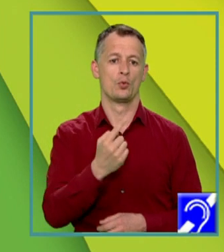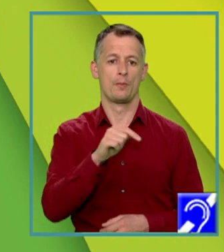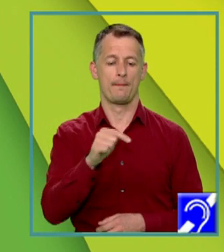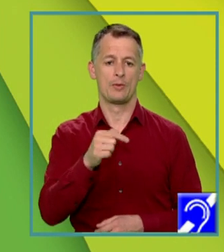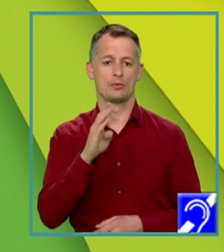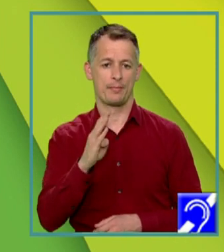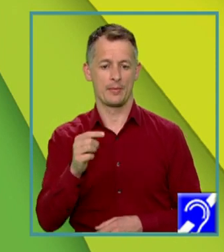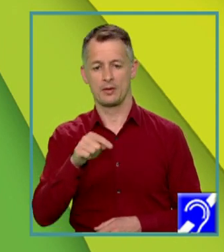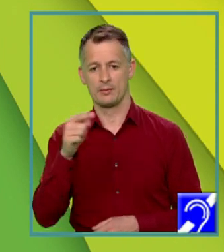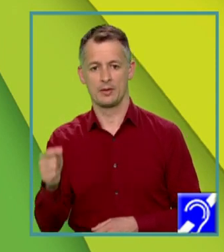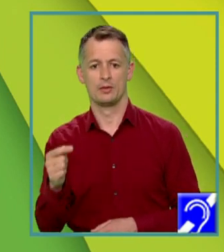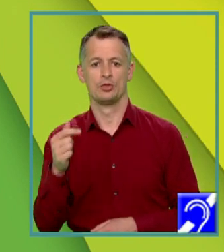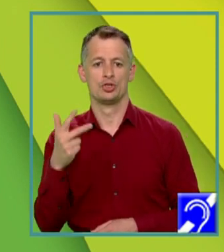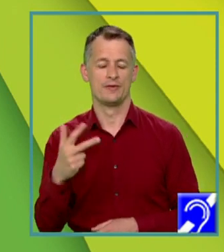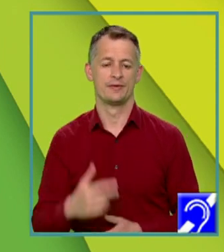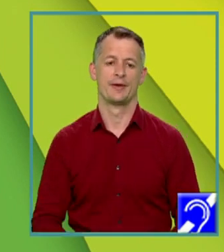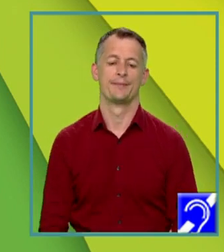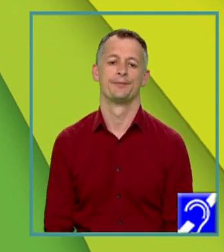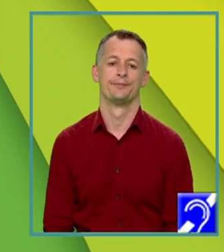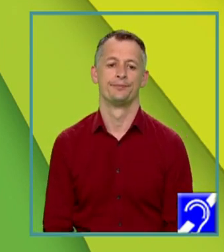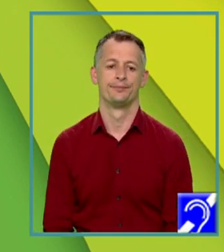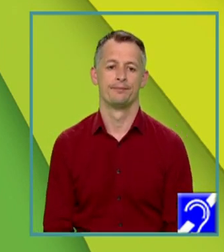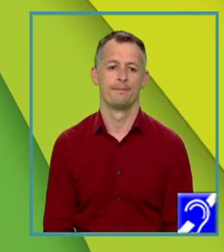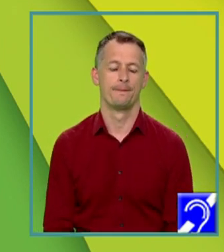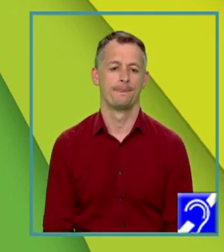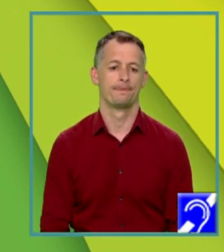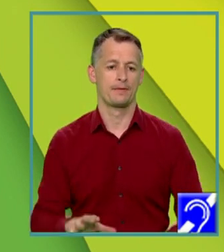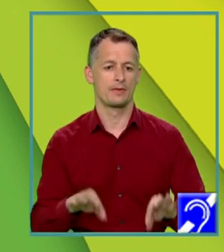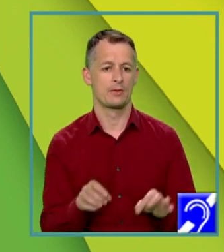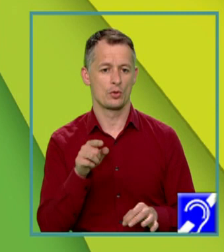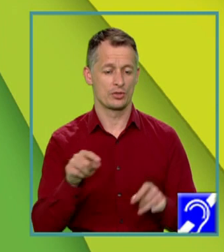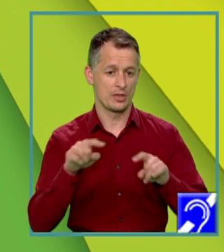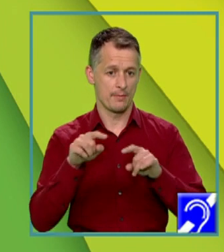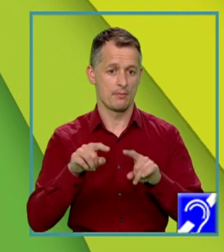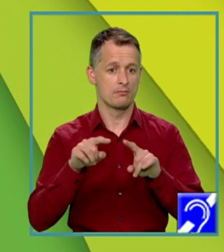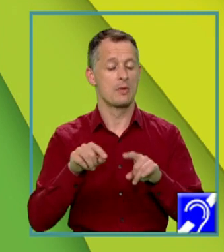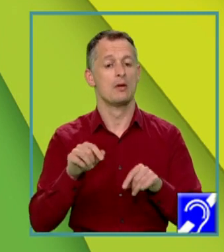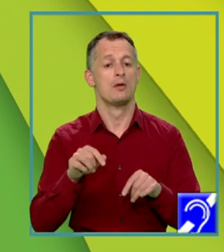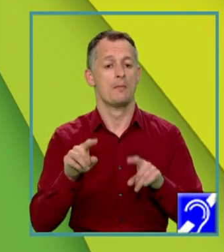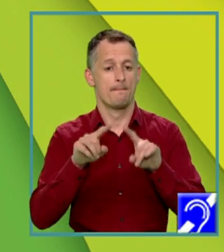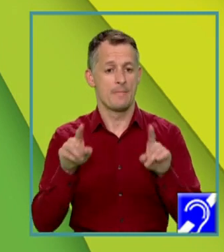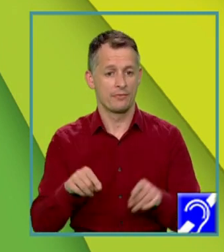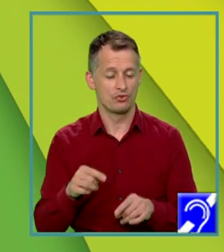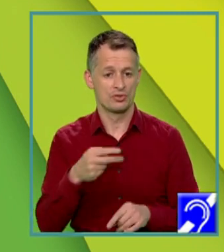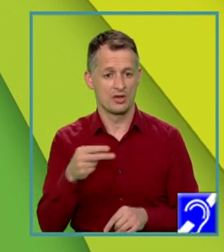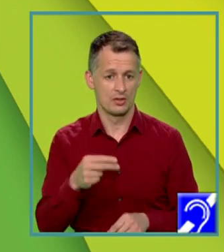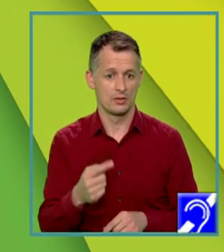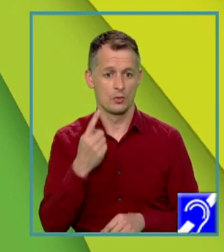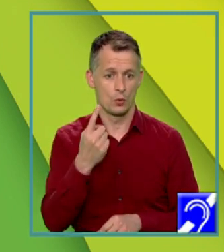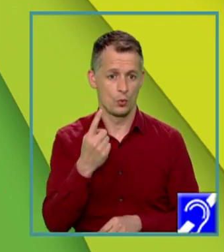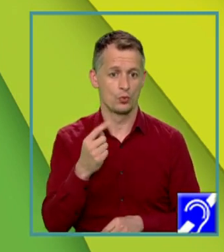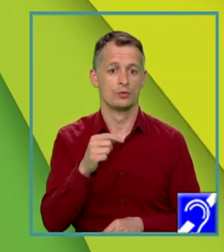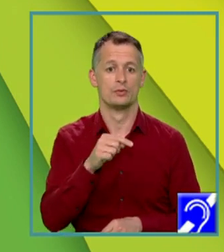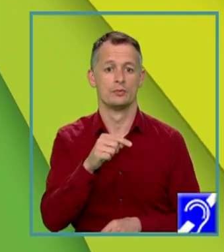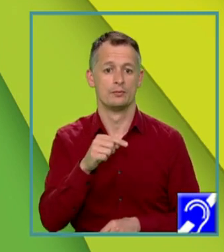elementele 1 minus b și 3 determinantul acestei Matrice este egal cu 1